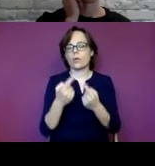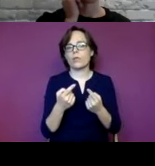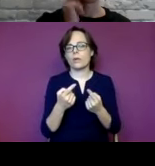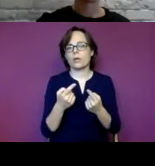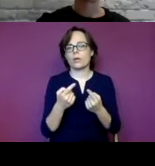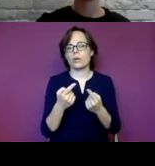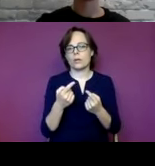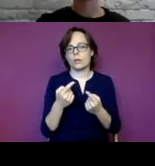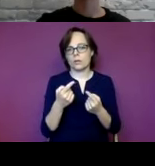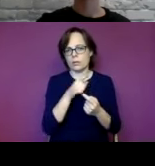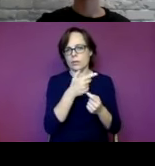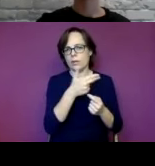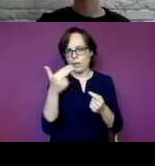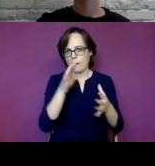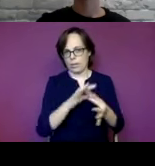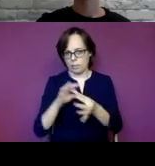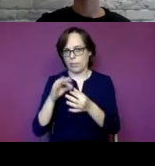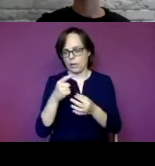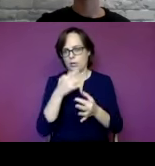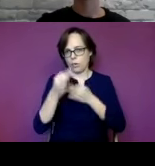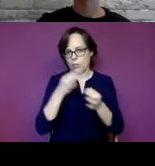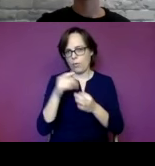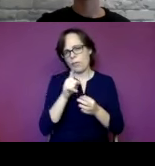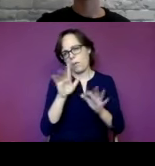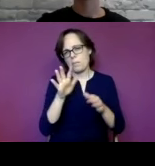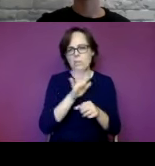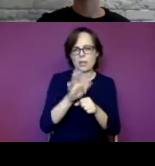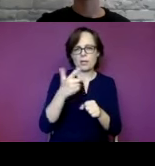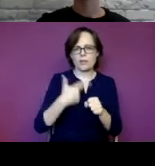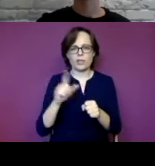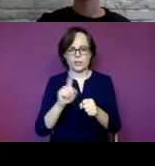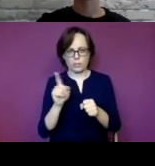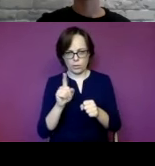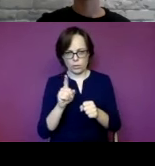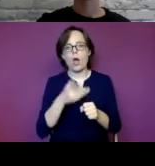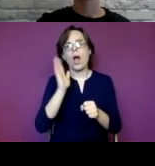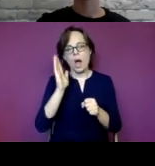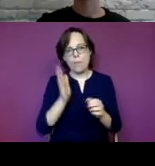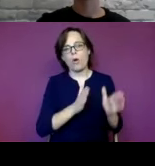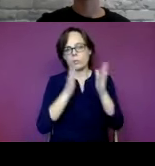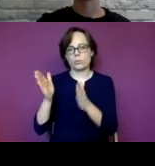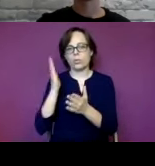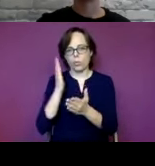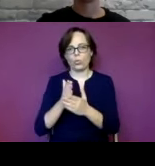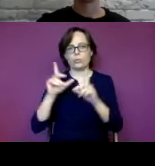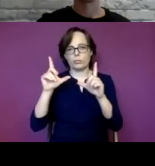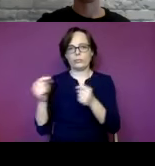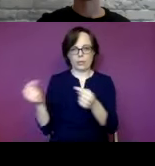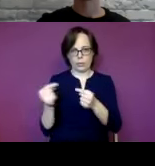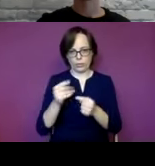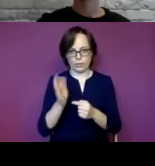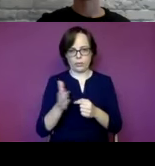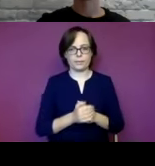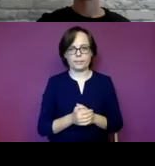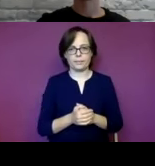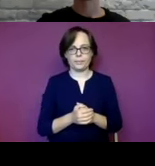do tematu, które zajmie 15 do 20 minut, a później przejdziemy do części już typowo dyskusyjnej. To